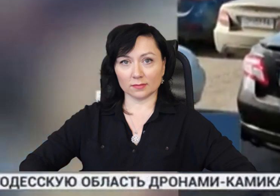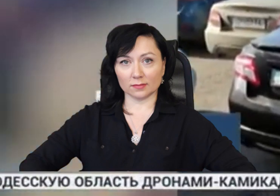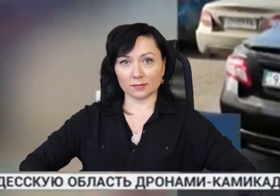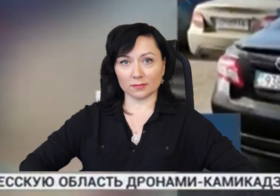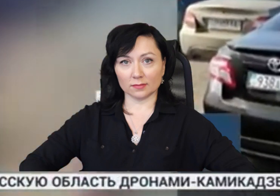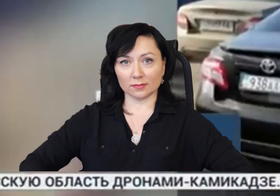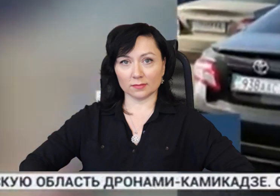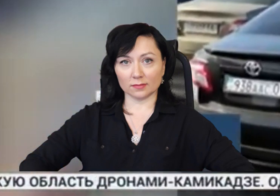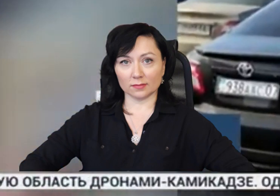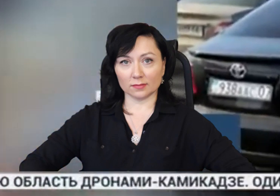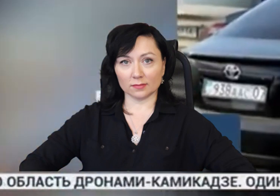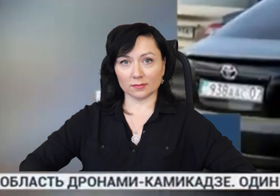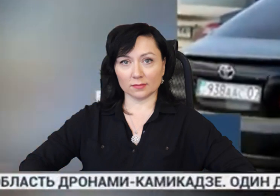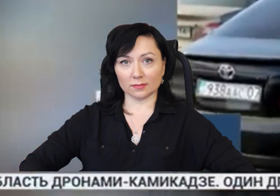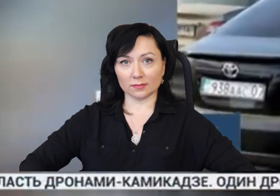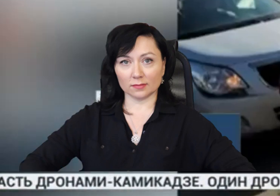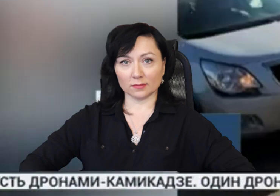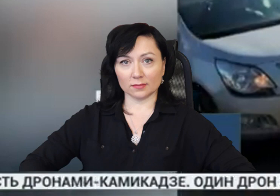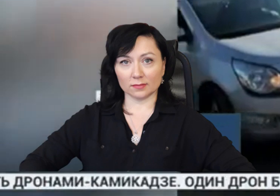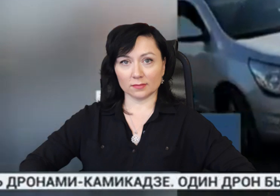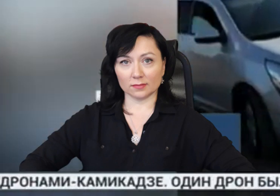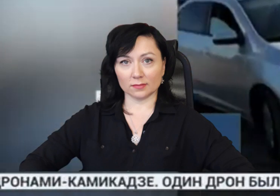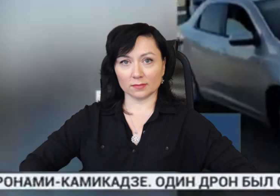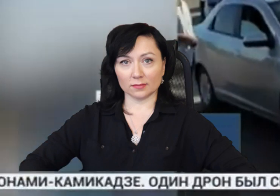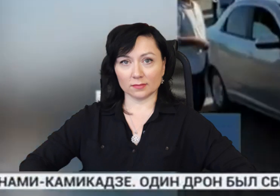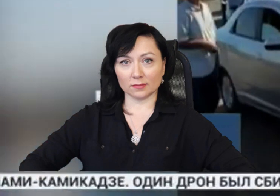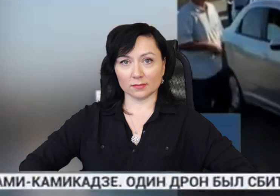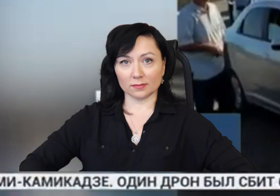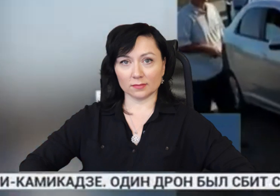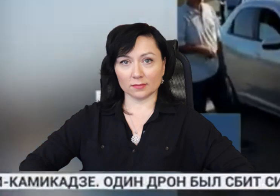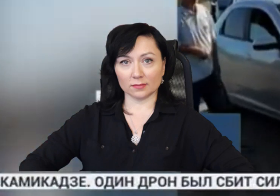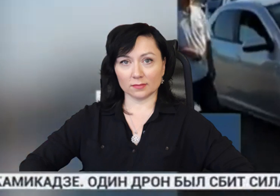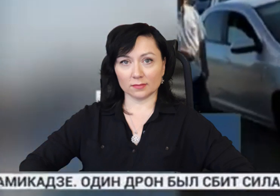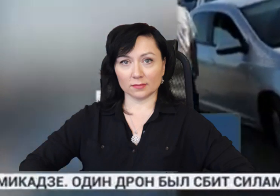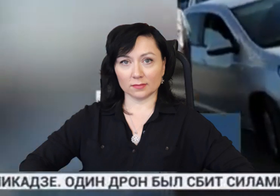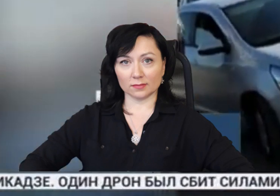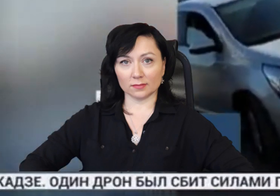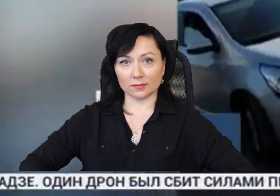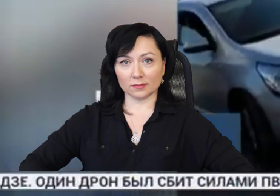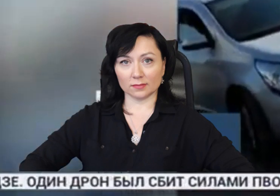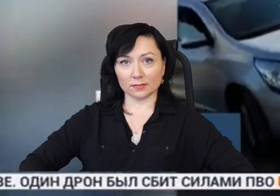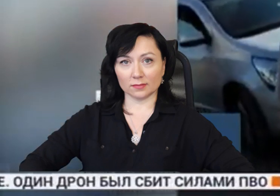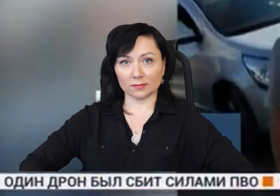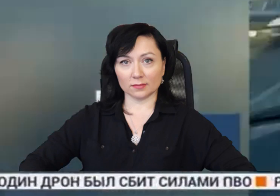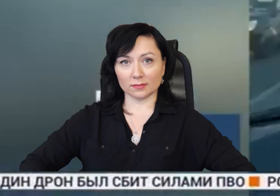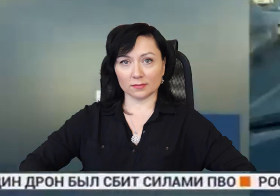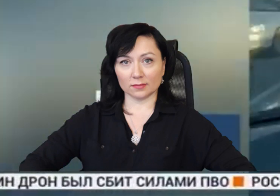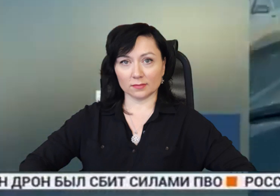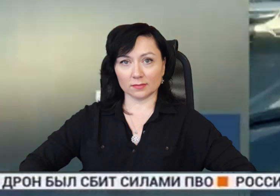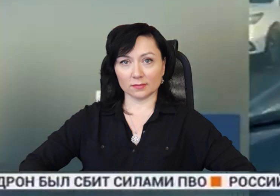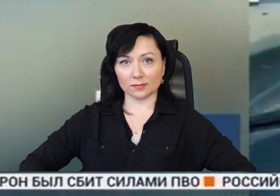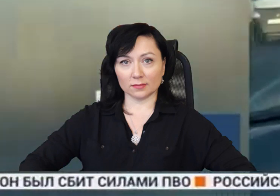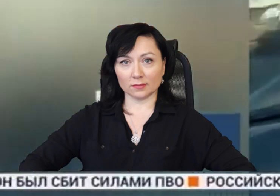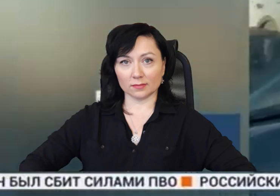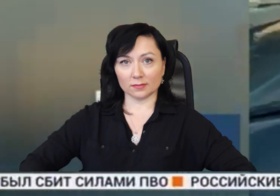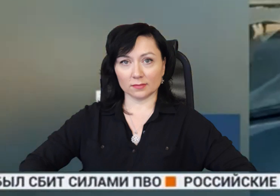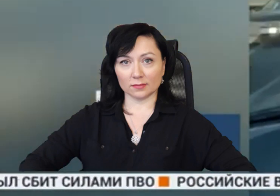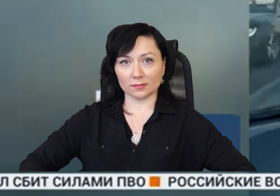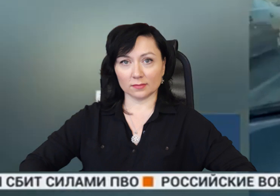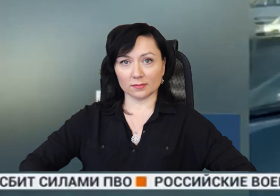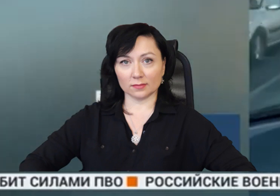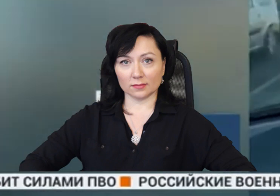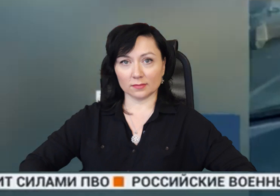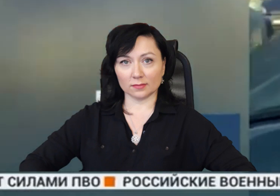от федеральных органов власти относительно порядка выезда за границу и правило нуляции туров если человек попадает